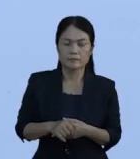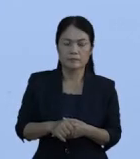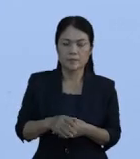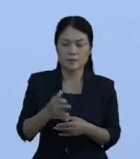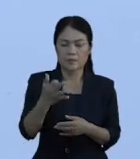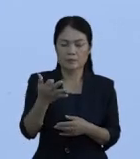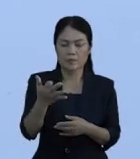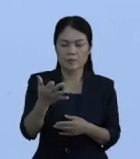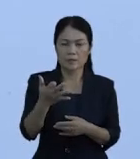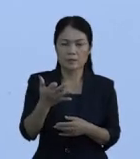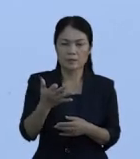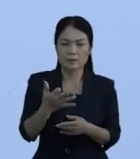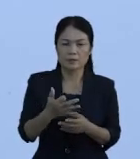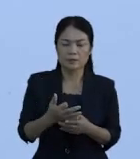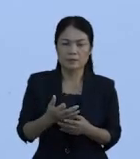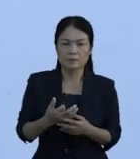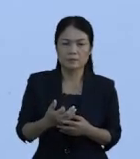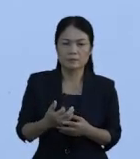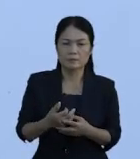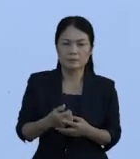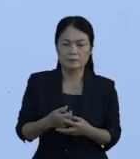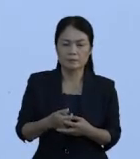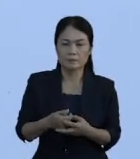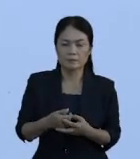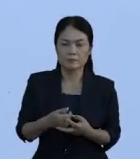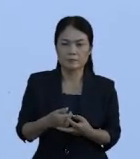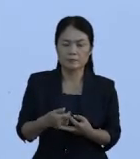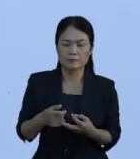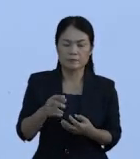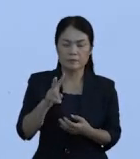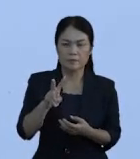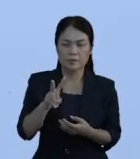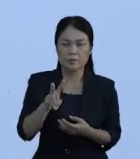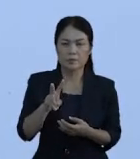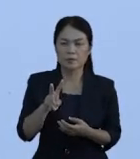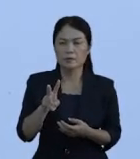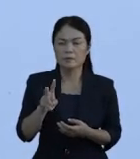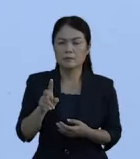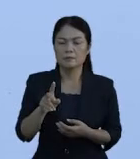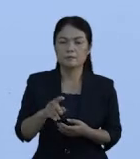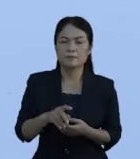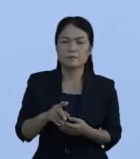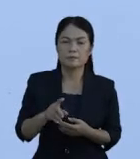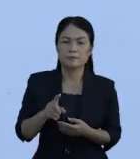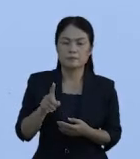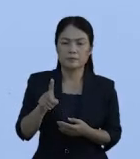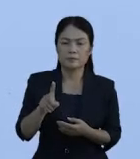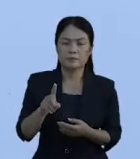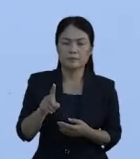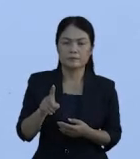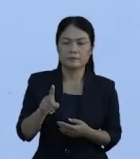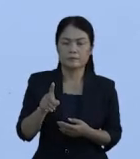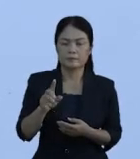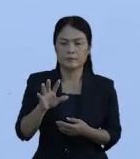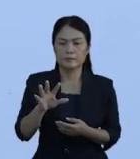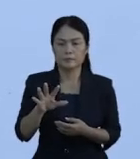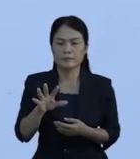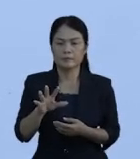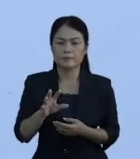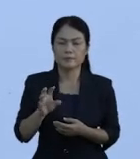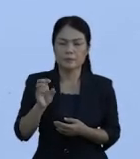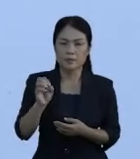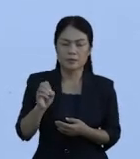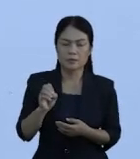bảy và lấy phần bảy hai khăn này pi và khăn này muối